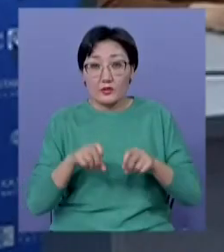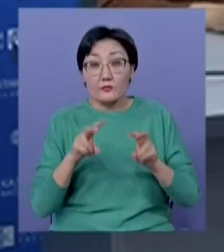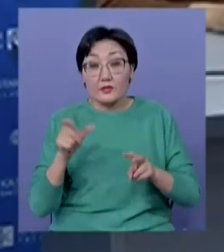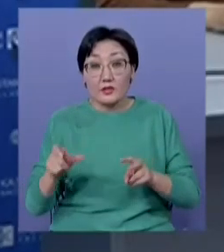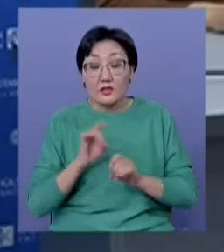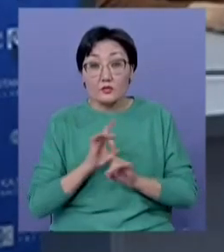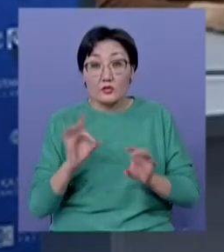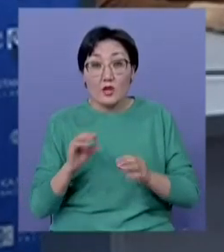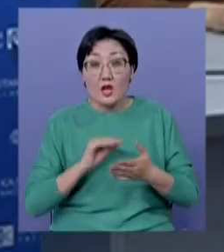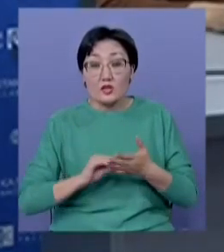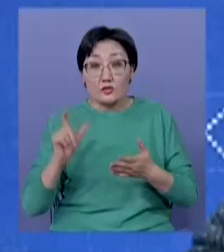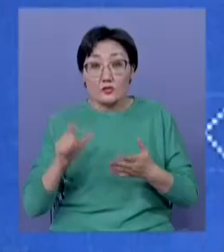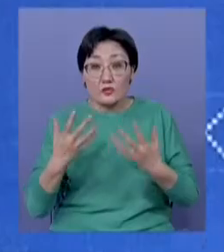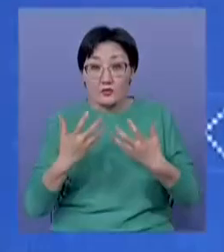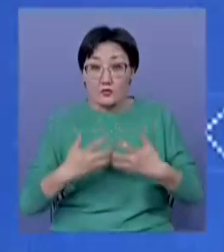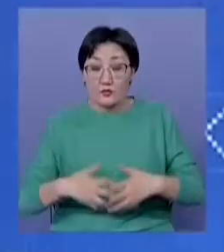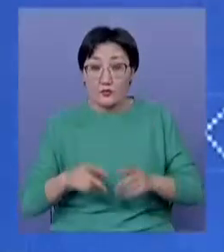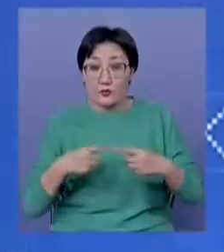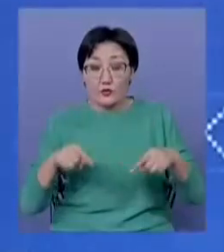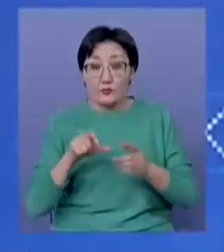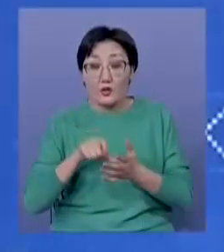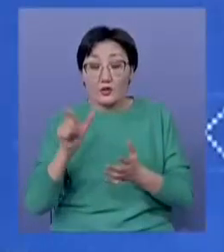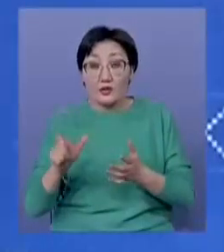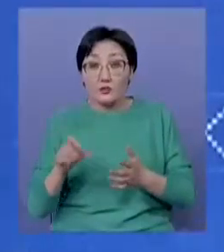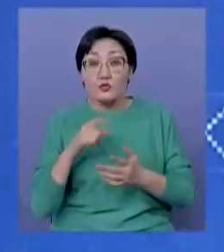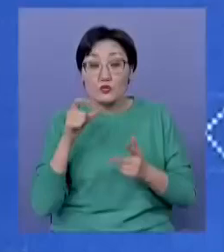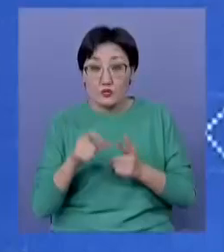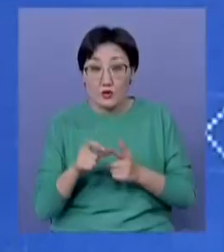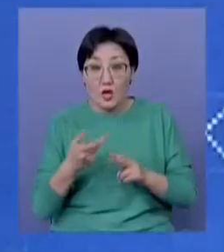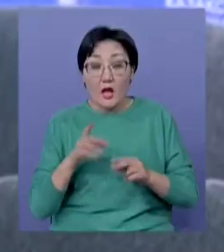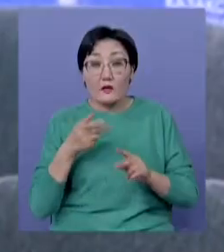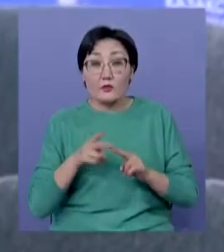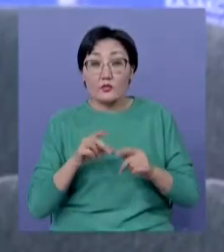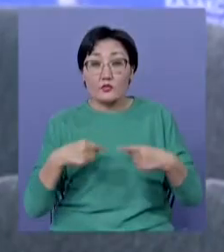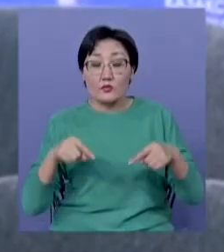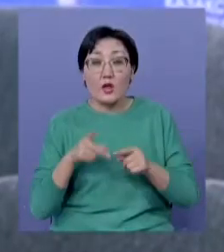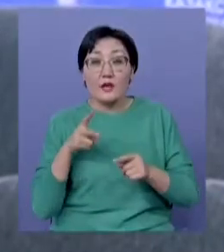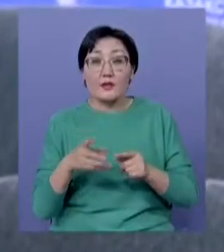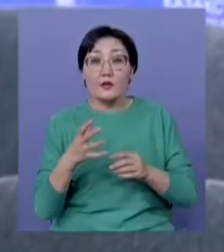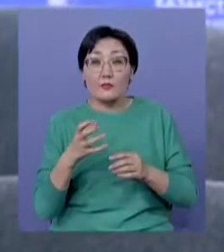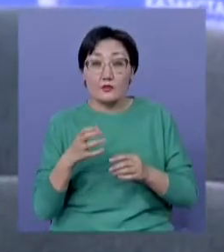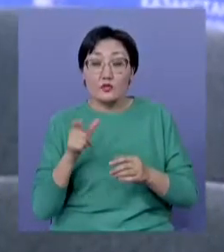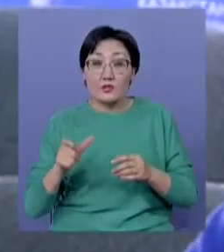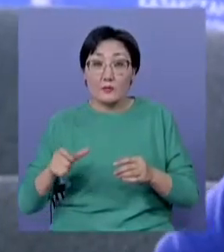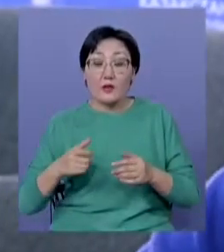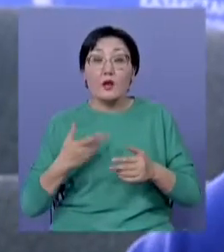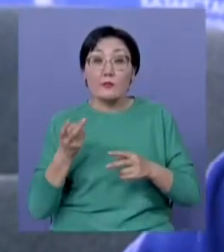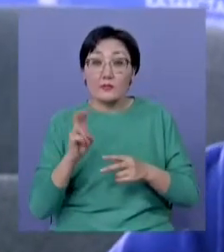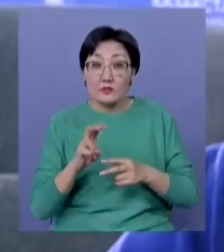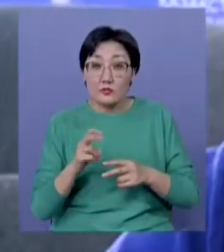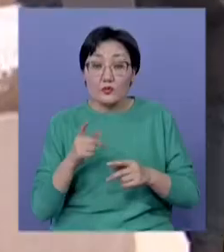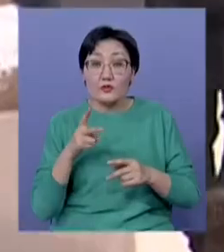отыр. Журналистерге есеп берген ұйым өкілдерінің сөзінше, аталған орталыққа 2500-ден астам азамат жүгініпті.